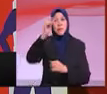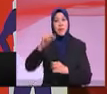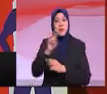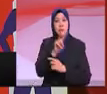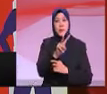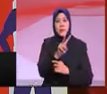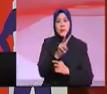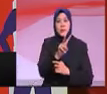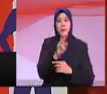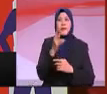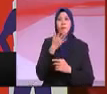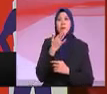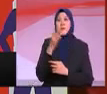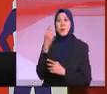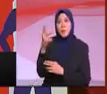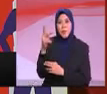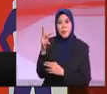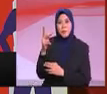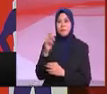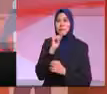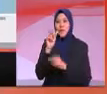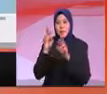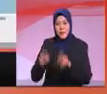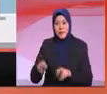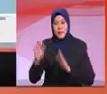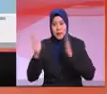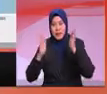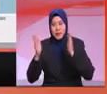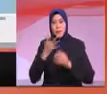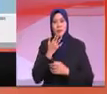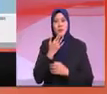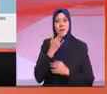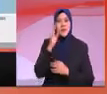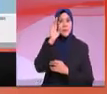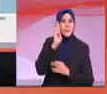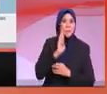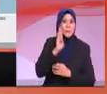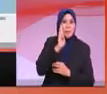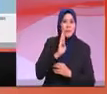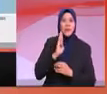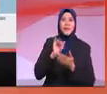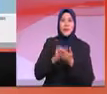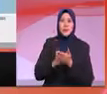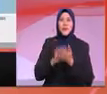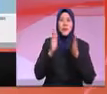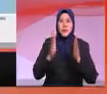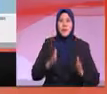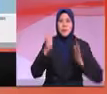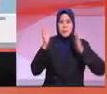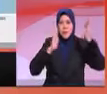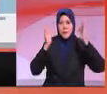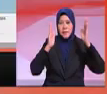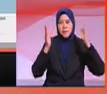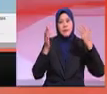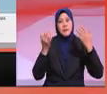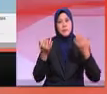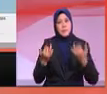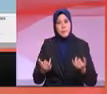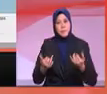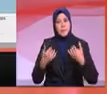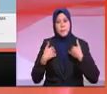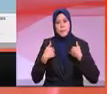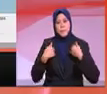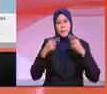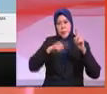kedua, kita lihat yang kuning tu ialah bukan warga negara, yang coklat tu ialah warga negara. Dan gelombang pertama kita juga ada